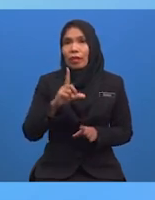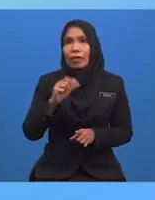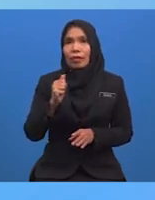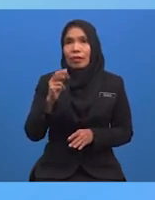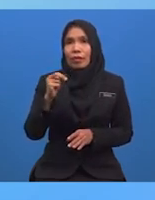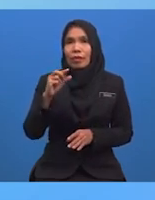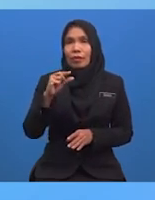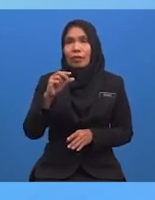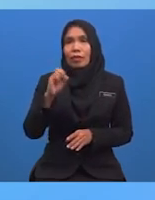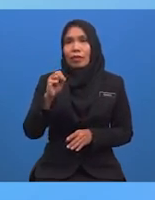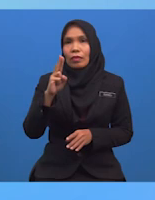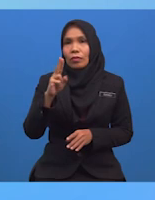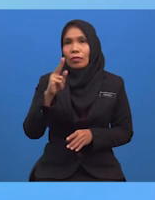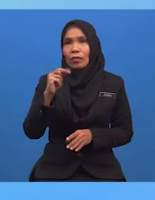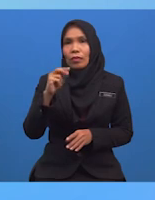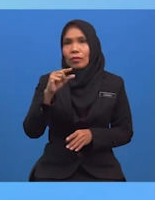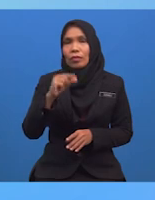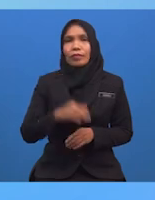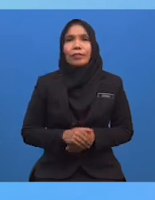cukai pendapatan syarikat,